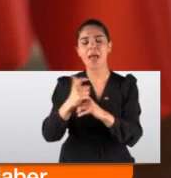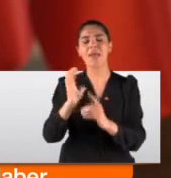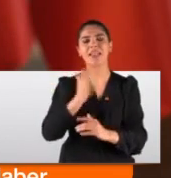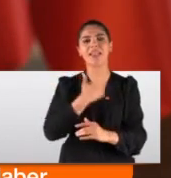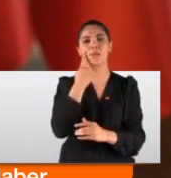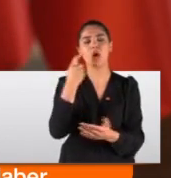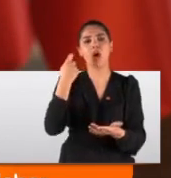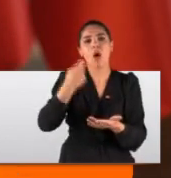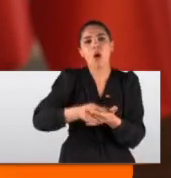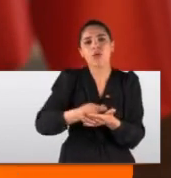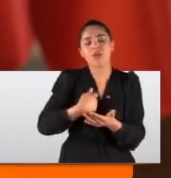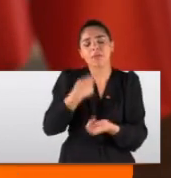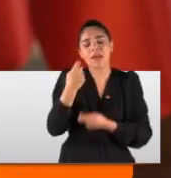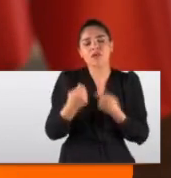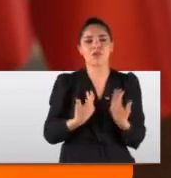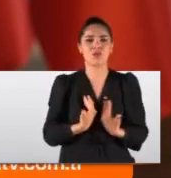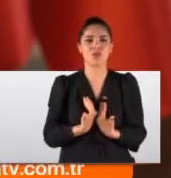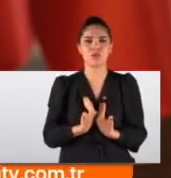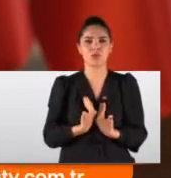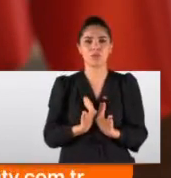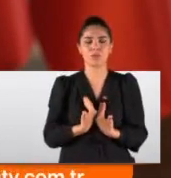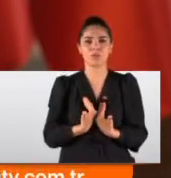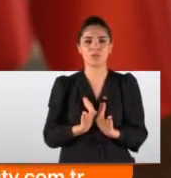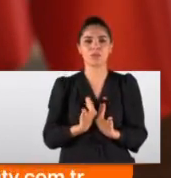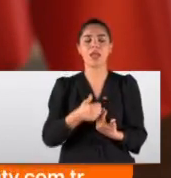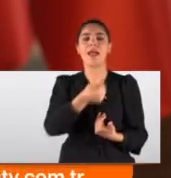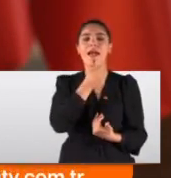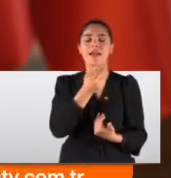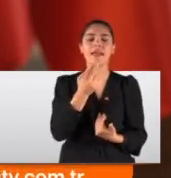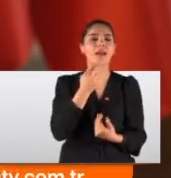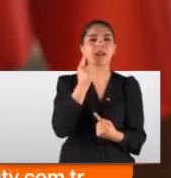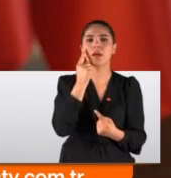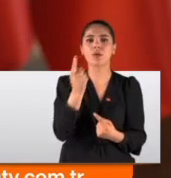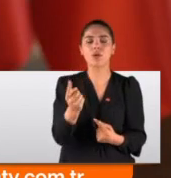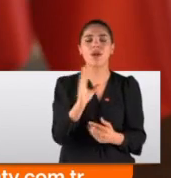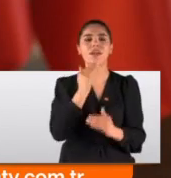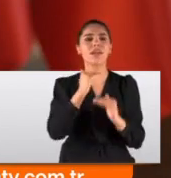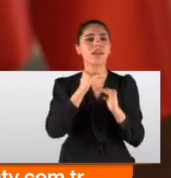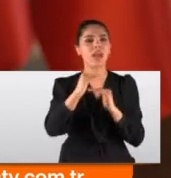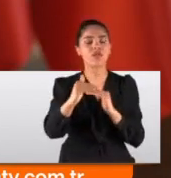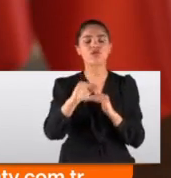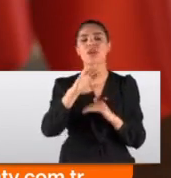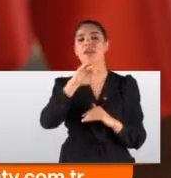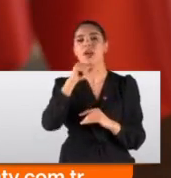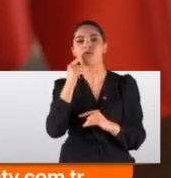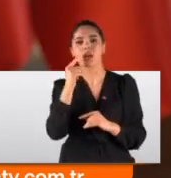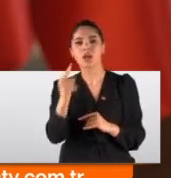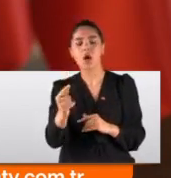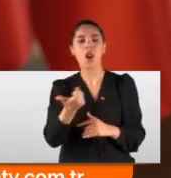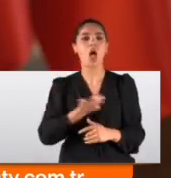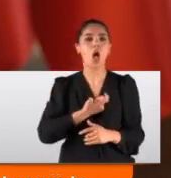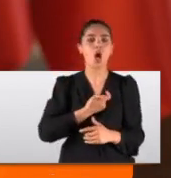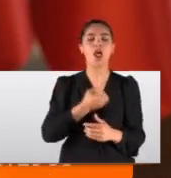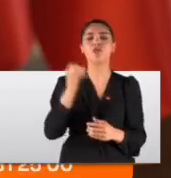çıkarak ödemenin gayreti içindeyiz. Erkeği ve kadınıyla, genci ve yaşlısıyla, öğrencisi